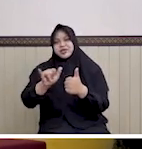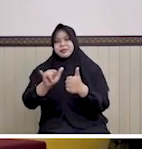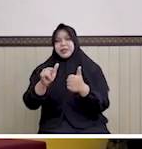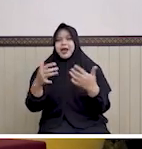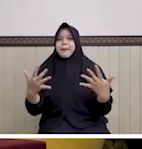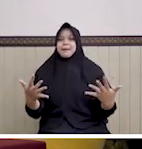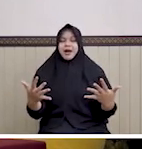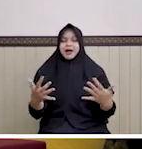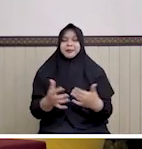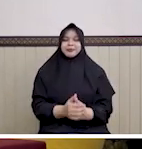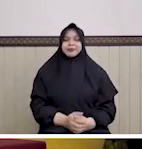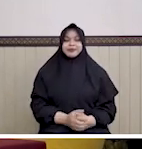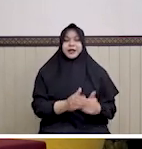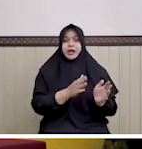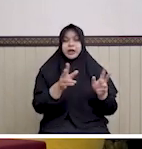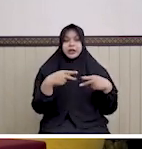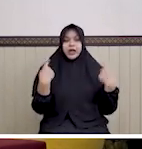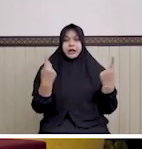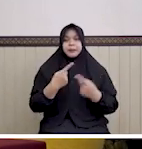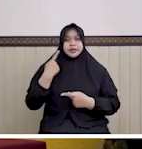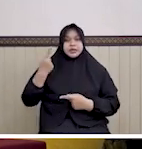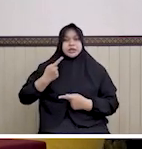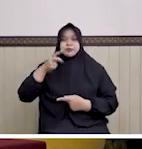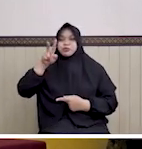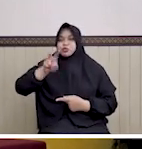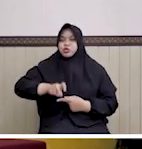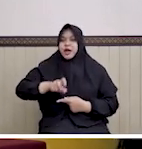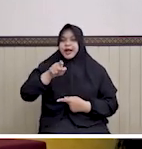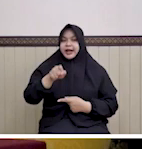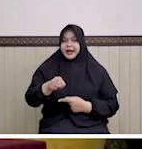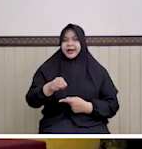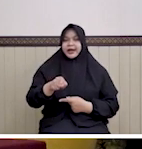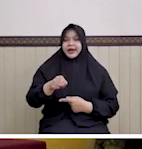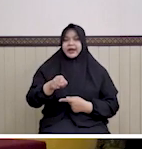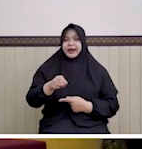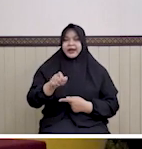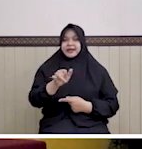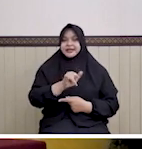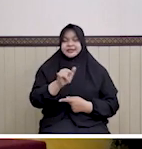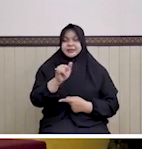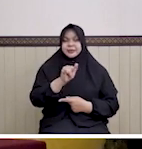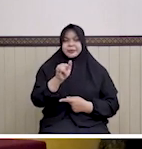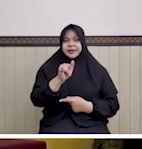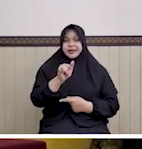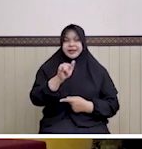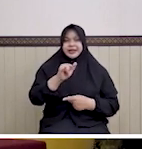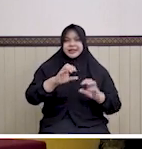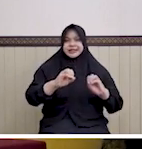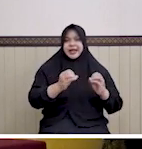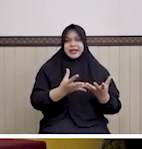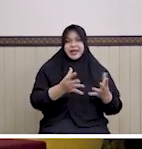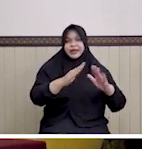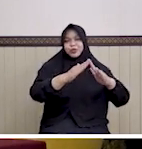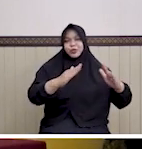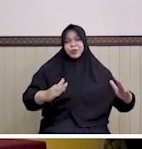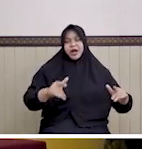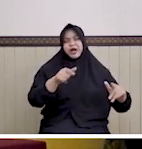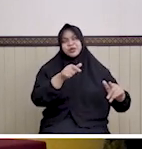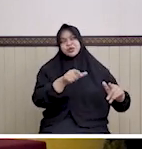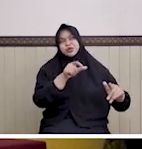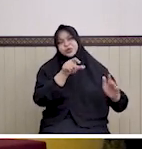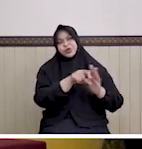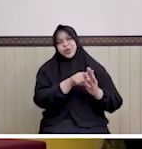yang seperti apa Kami sering menggunakan ini maket kejadian Dit rumahnya bahkan